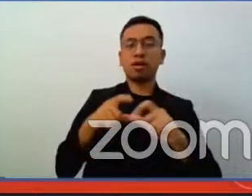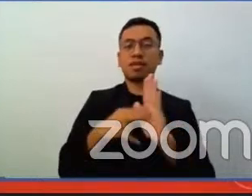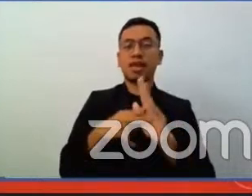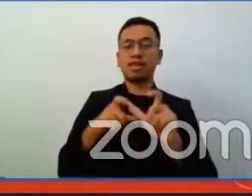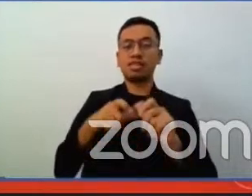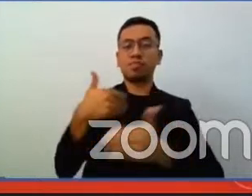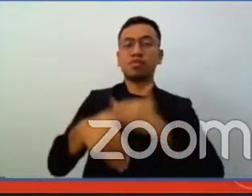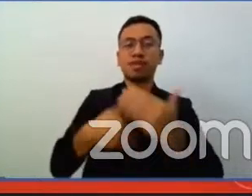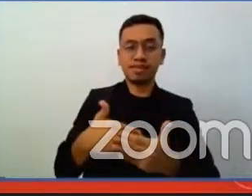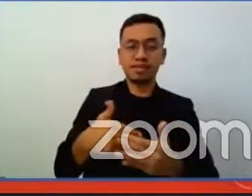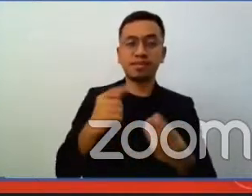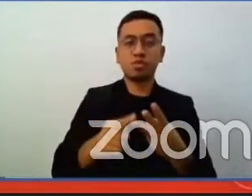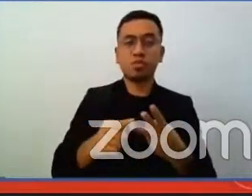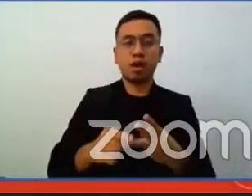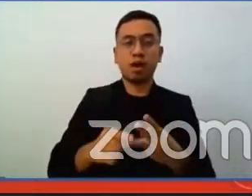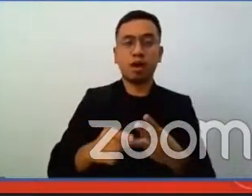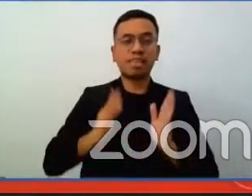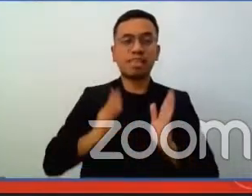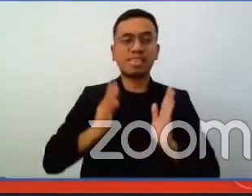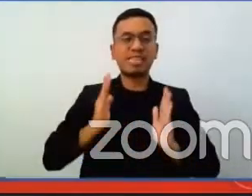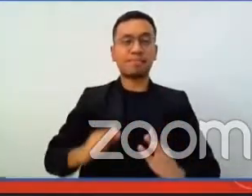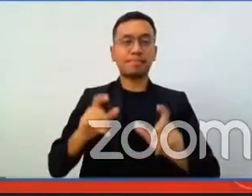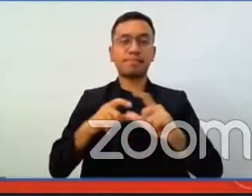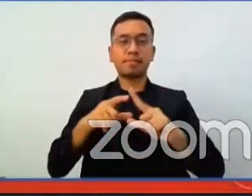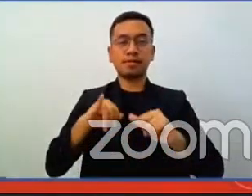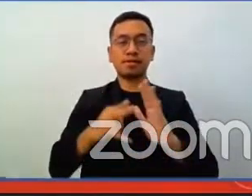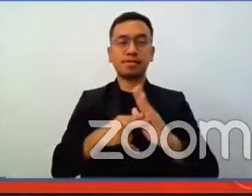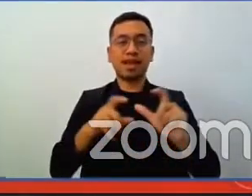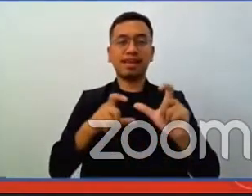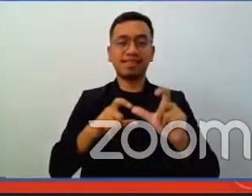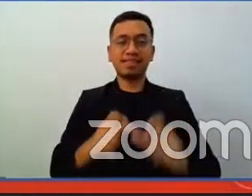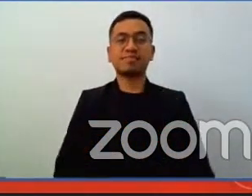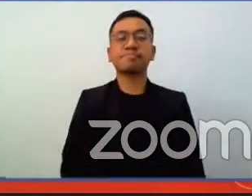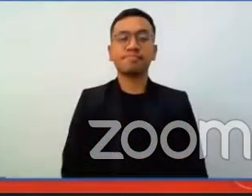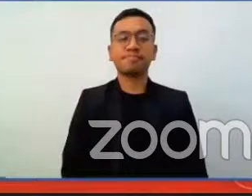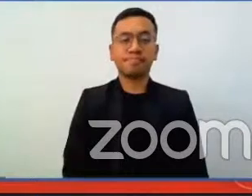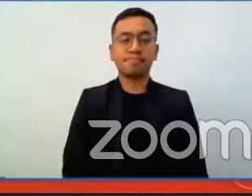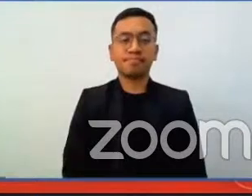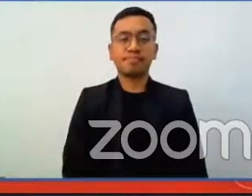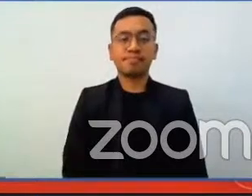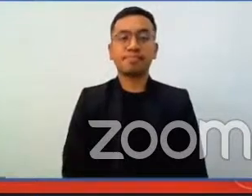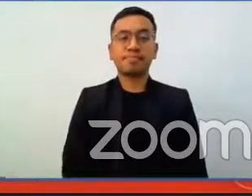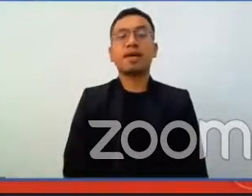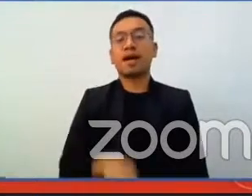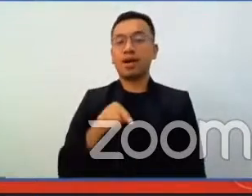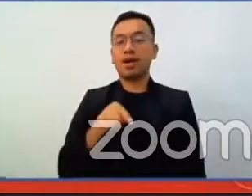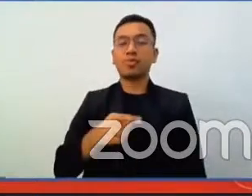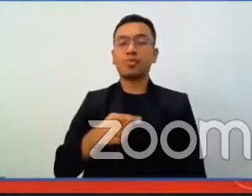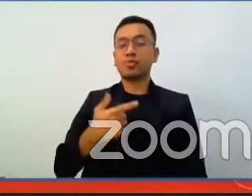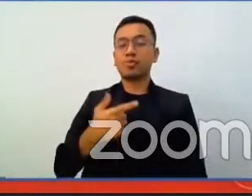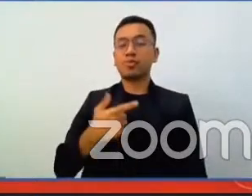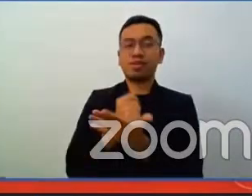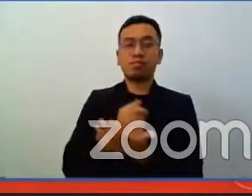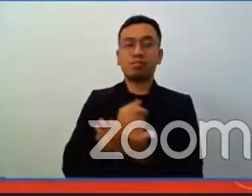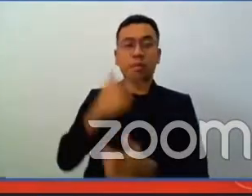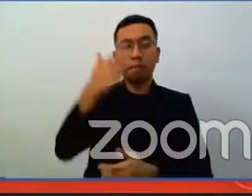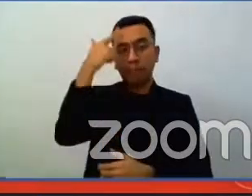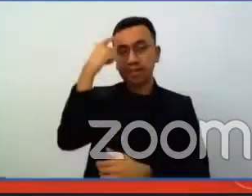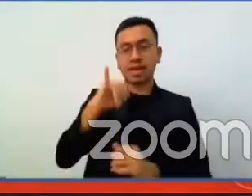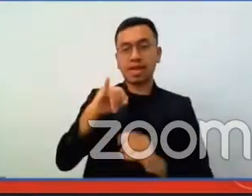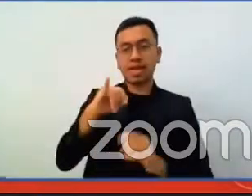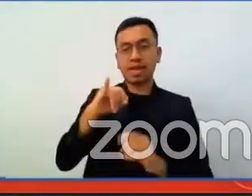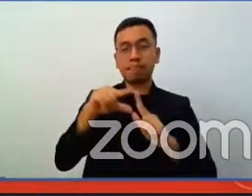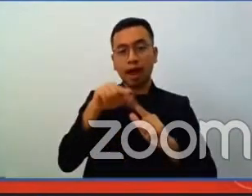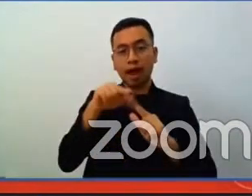dan ada sikap sains. Ini hakikat pembelajaran IPA atau sains. Nah, sekarang